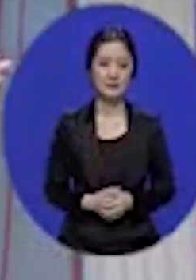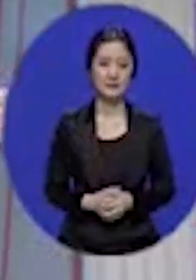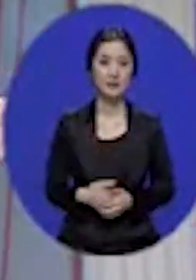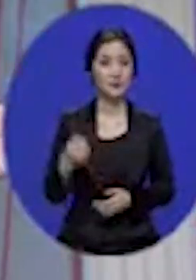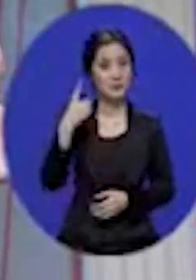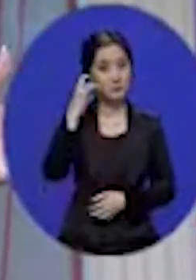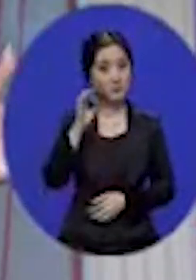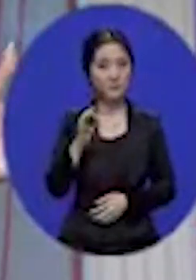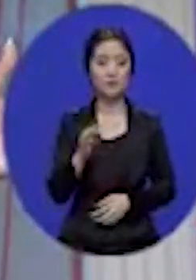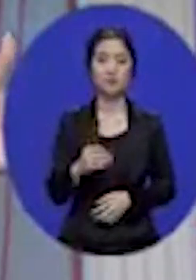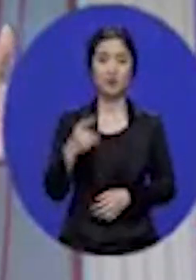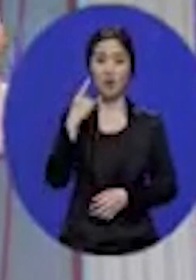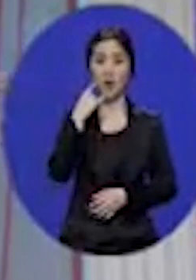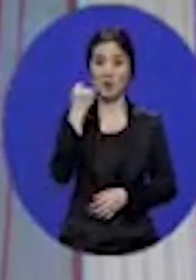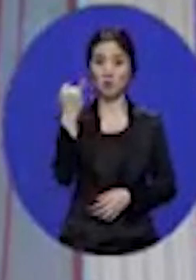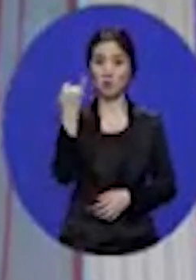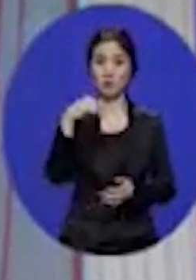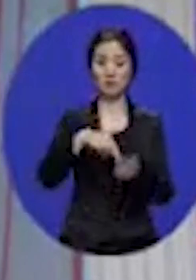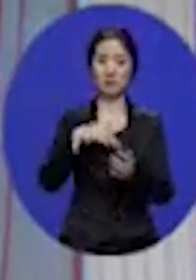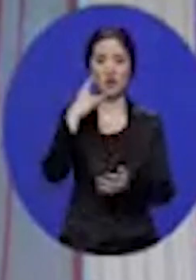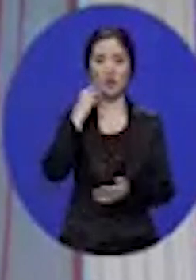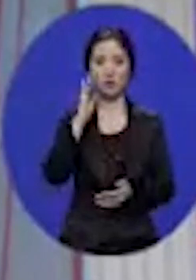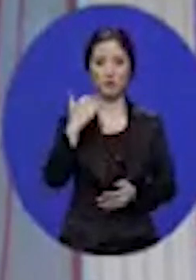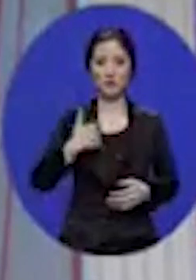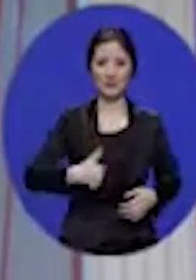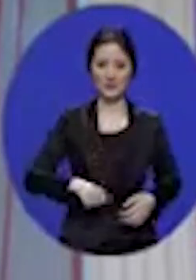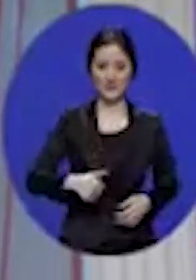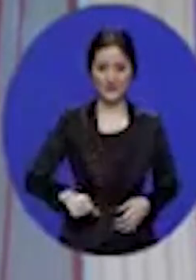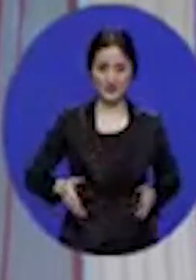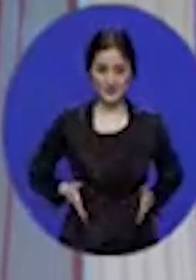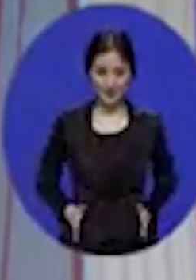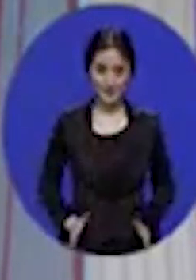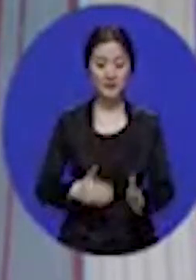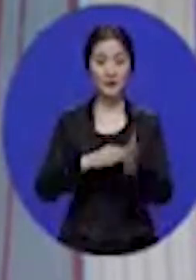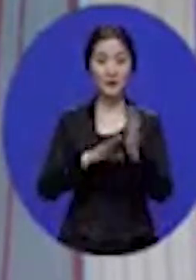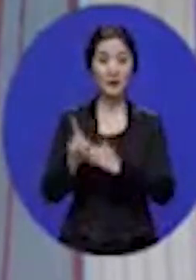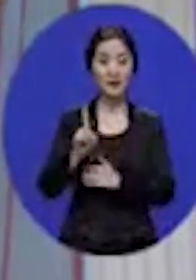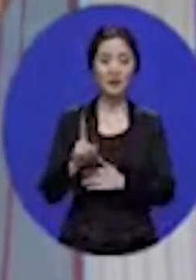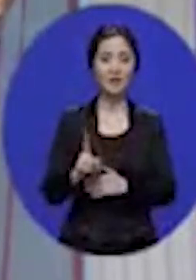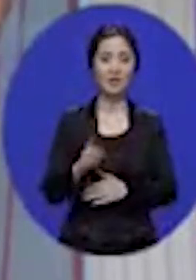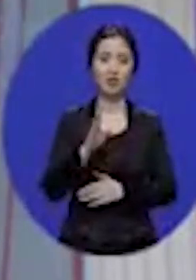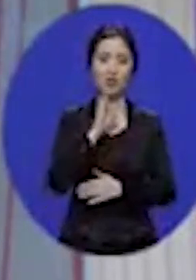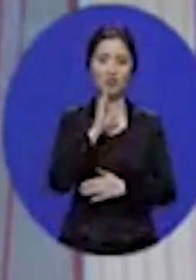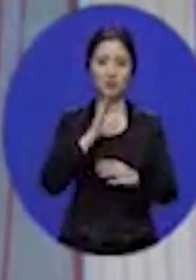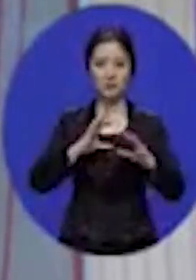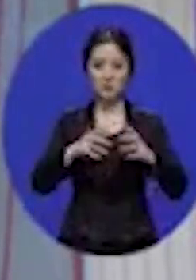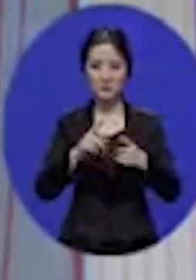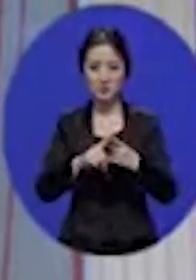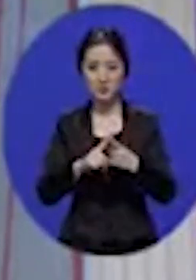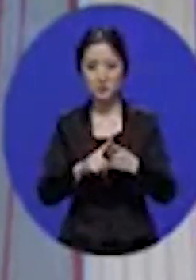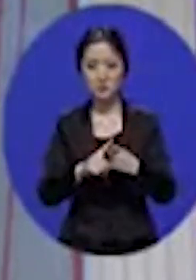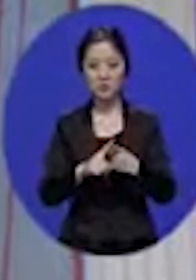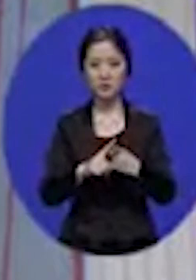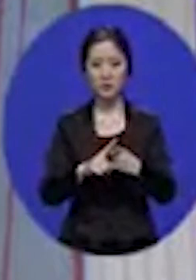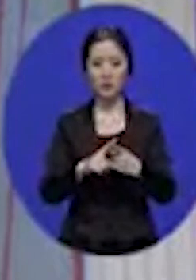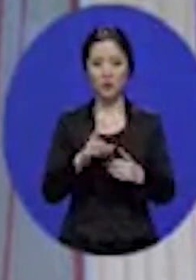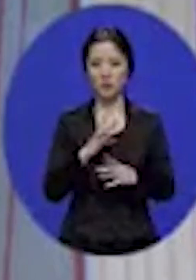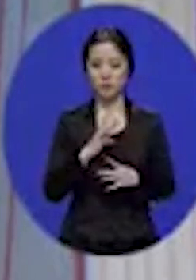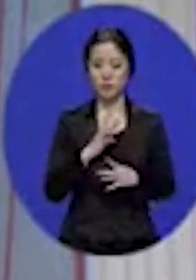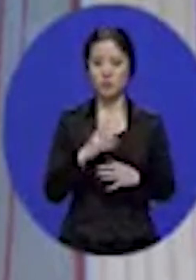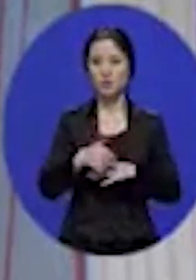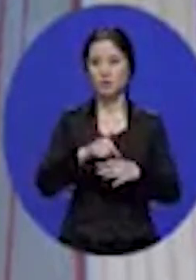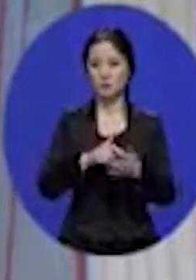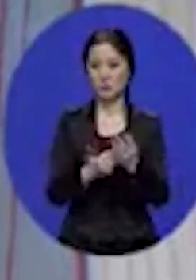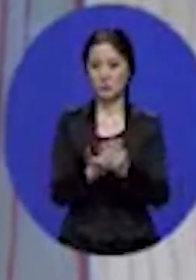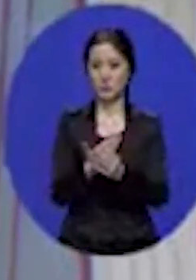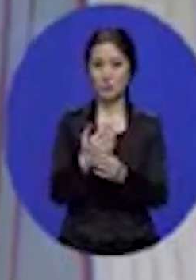요즘 험악하잖아요. 네. 그 엄마가 막 되고 싶다고 엄마가 되면 갑자기 세상이 무서워져요. 막 사랑하고 싶다가 막 사랑하면